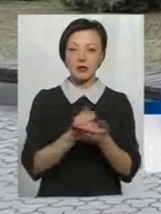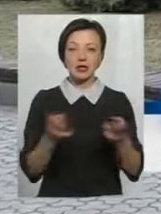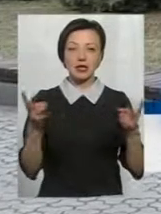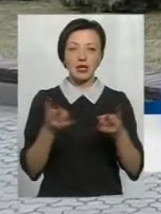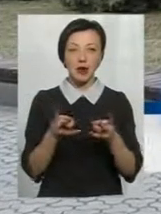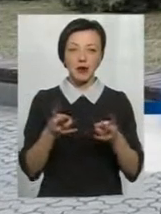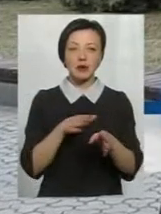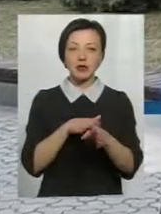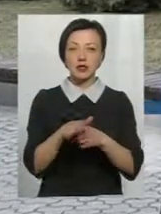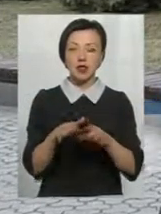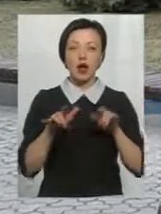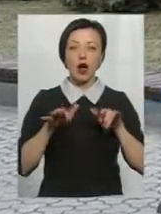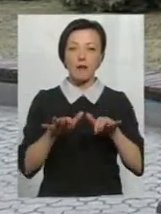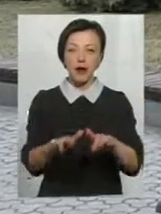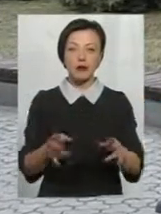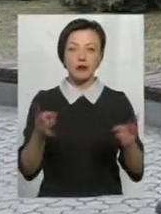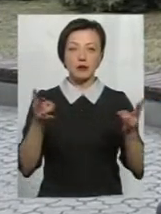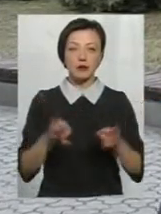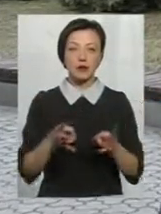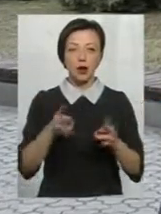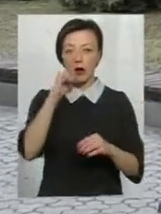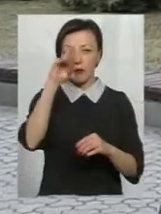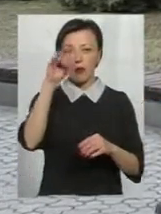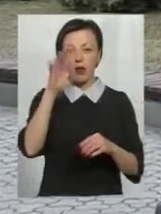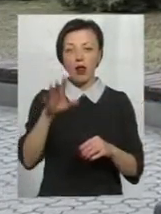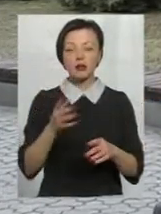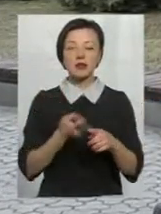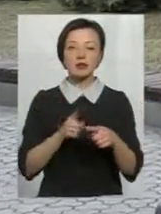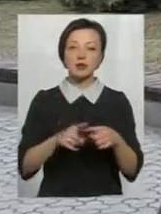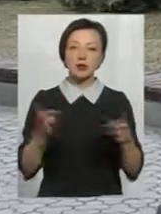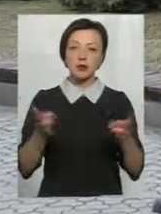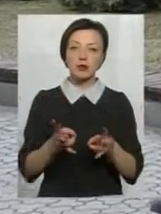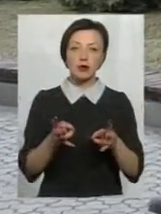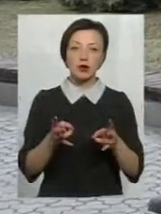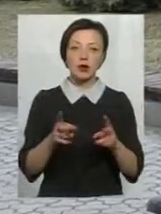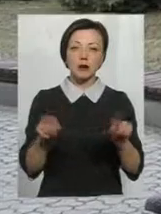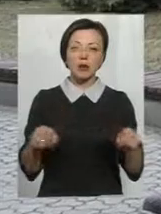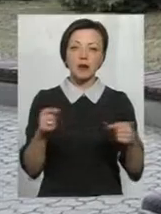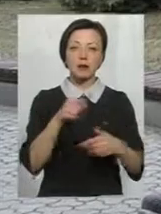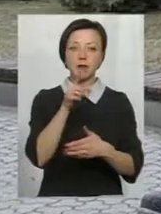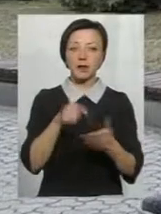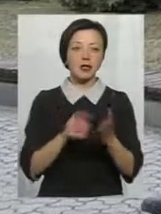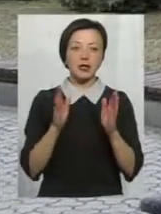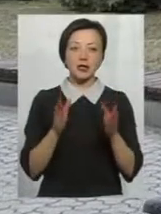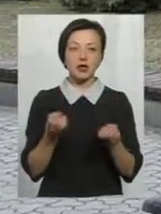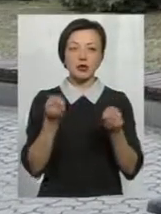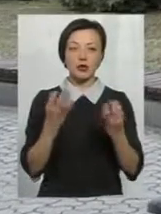адвокасі кампанію. Потрібно її популяризувати, потрібно піднімати питання, це не тільки просто от в фоні